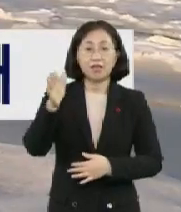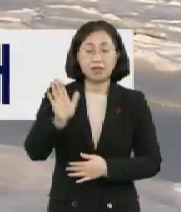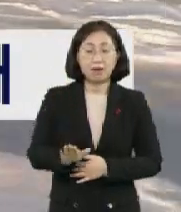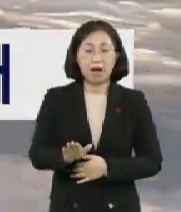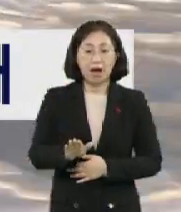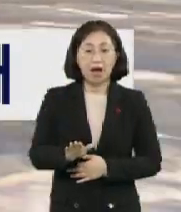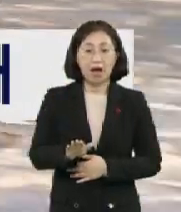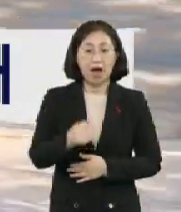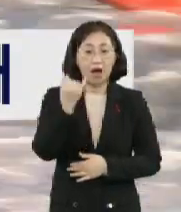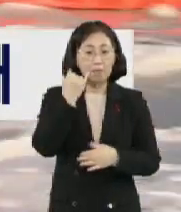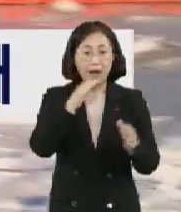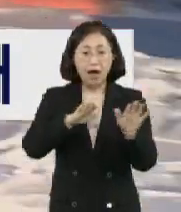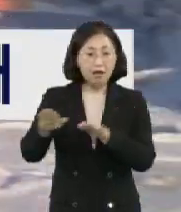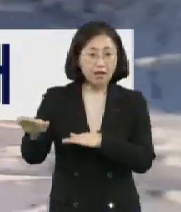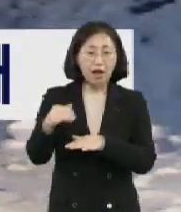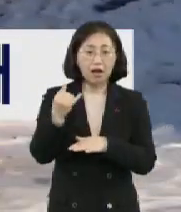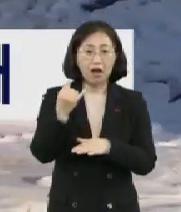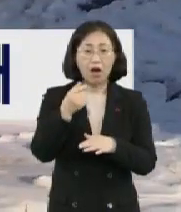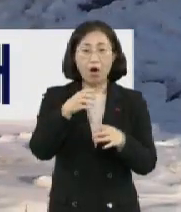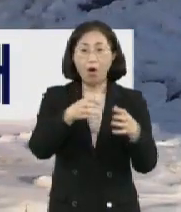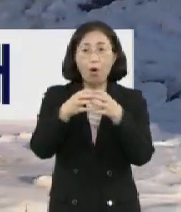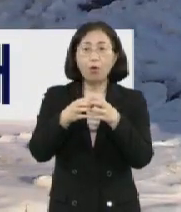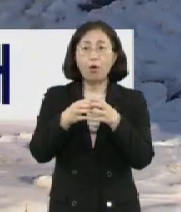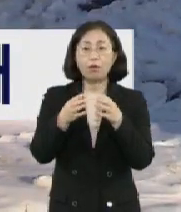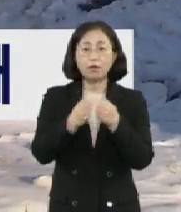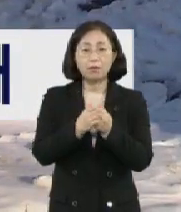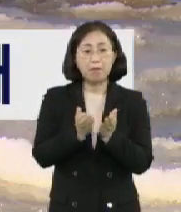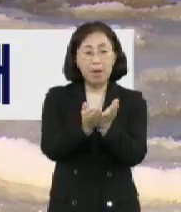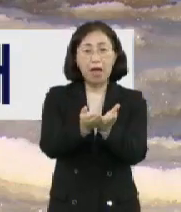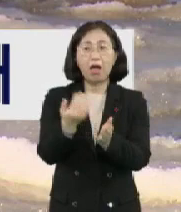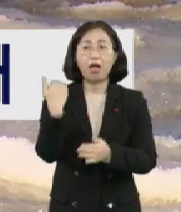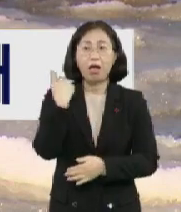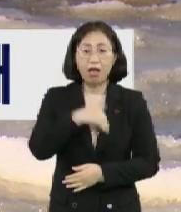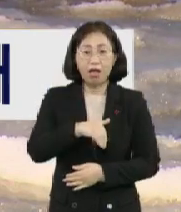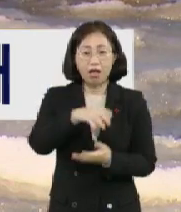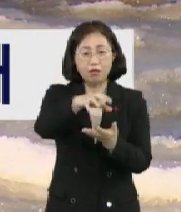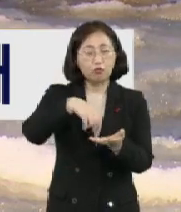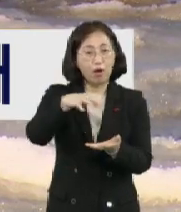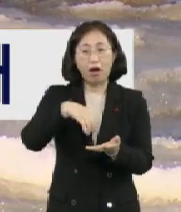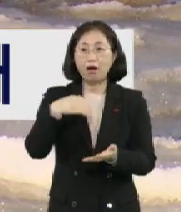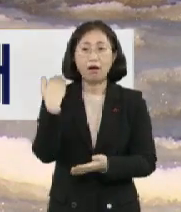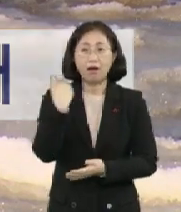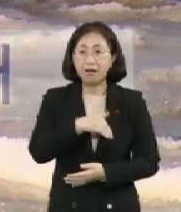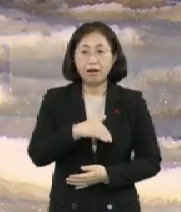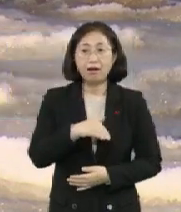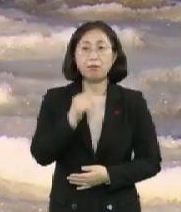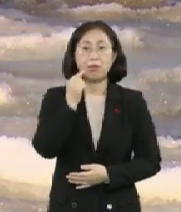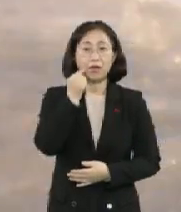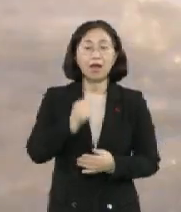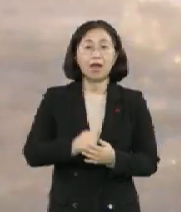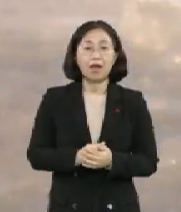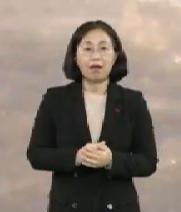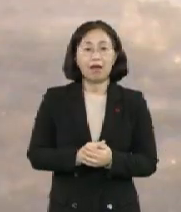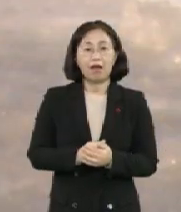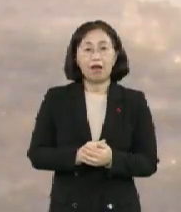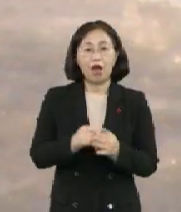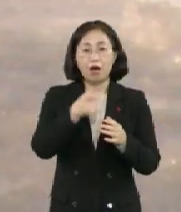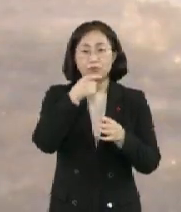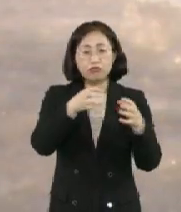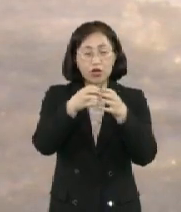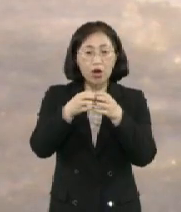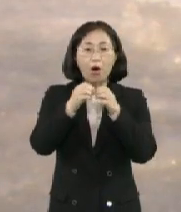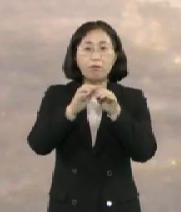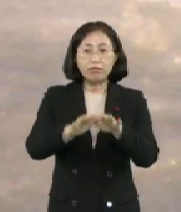하지만 작업장인 바다가 얼어붙어 어민들은 배를 띄울 수도, 수확을 할 수도 없습니다. 그저 날이 풀려 바다가